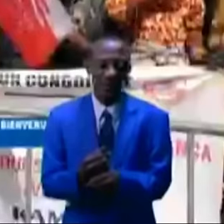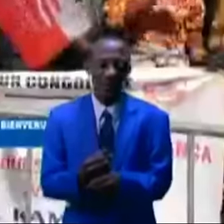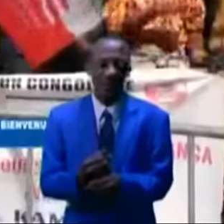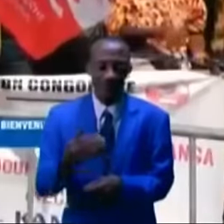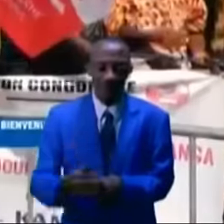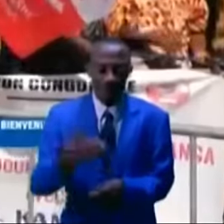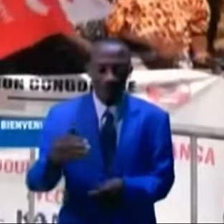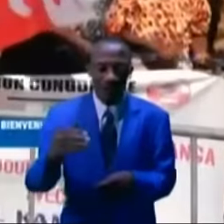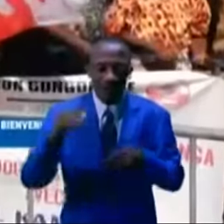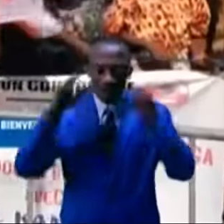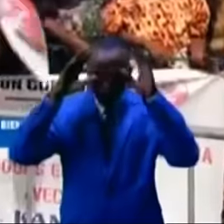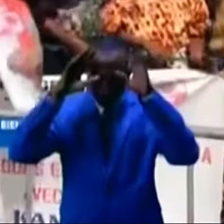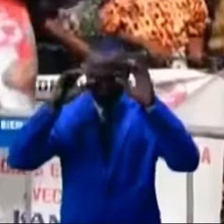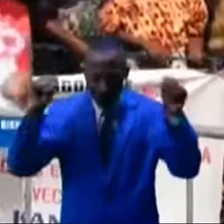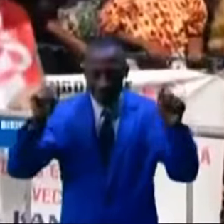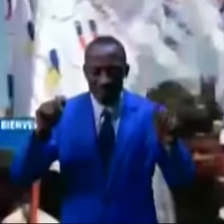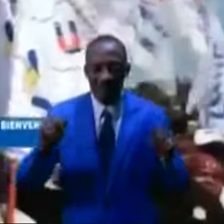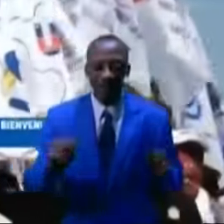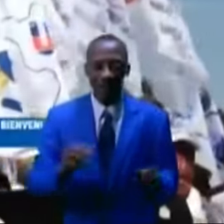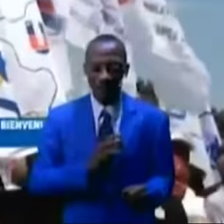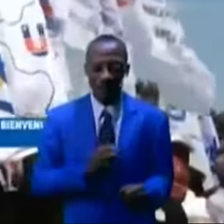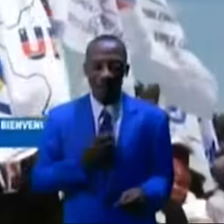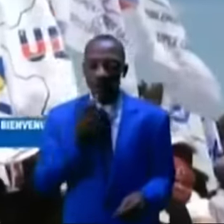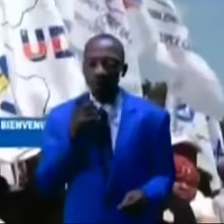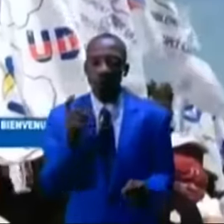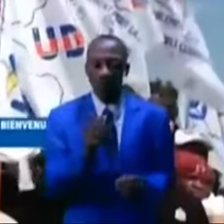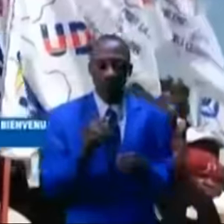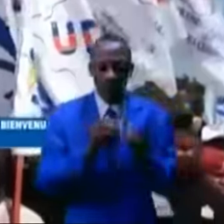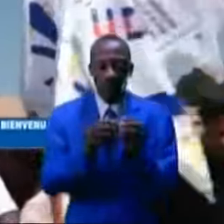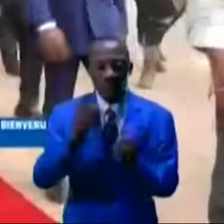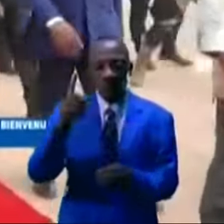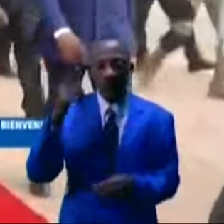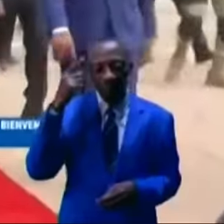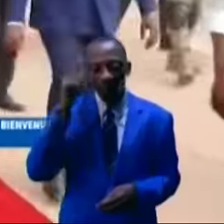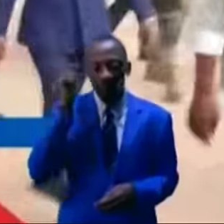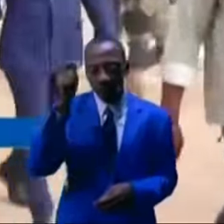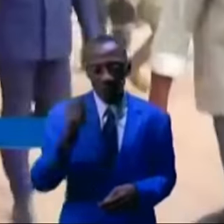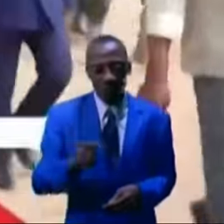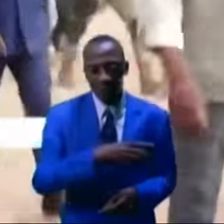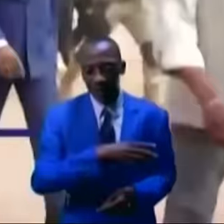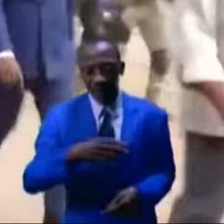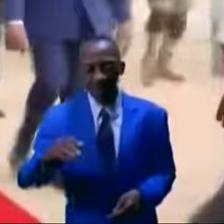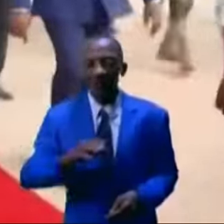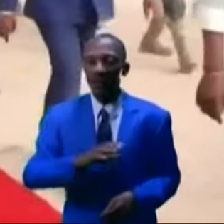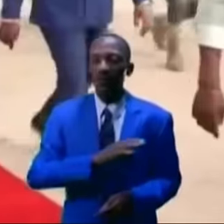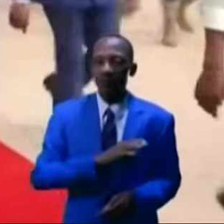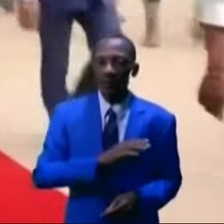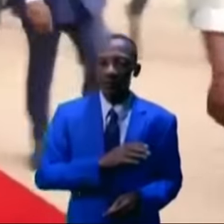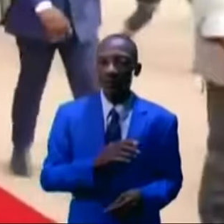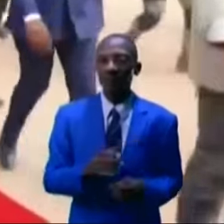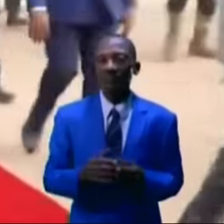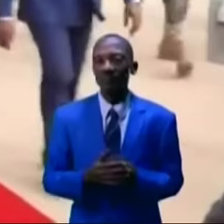pour la réalisation de nombreux autres projets de développement et de reconstruction du pays.